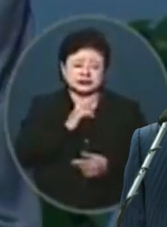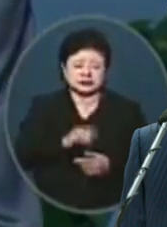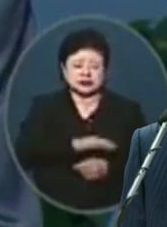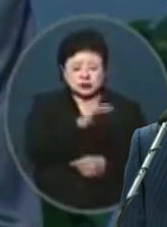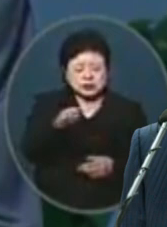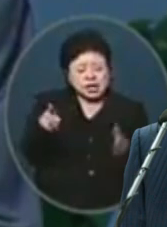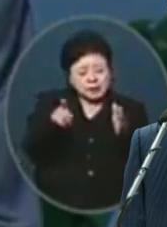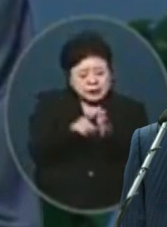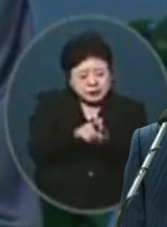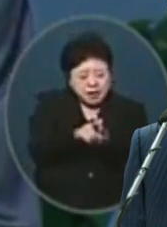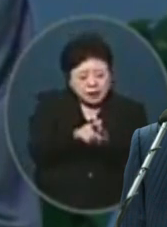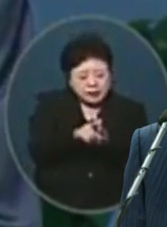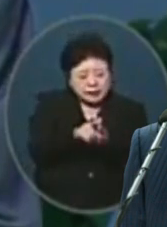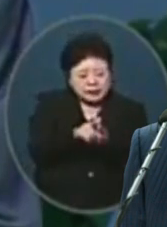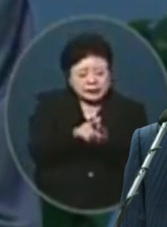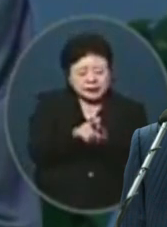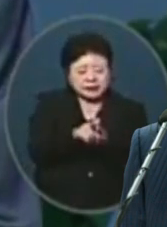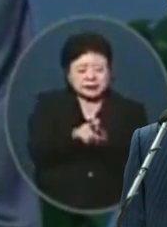우리가 믿음을